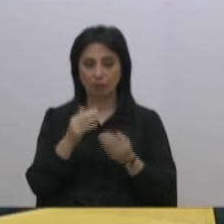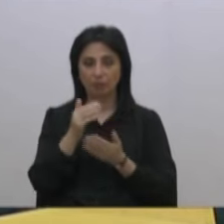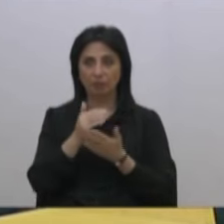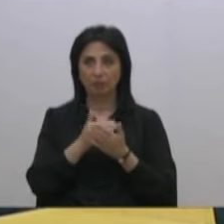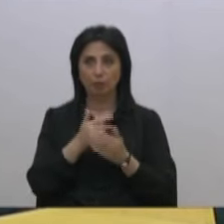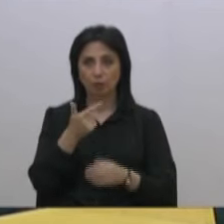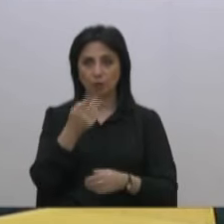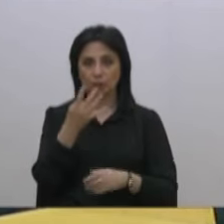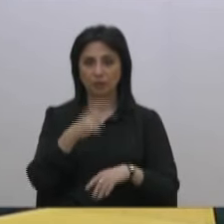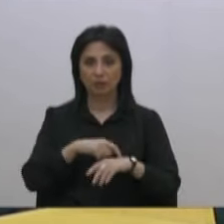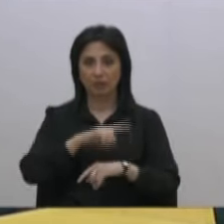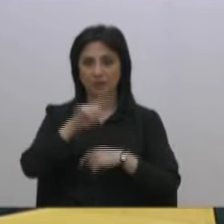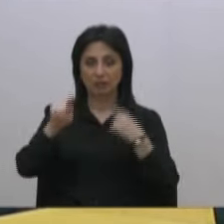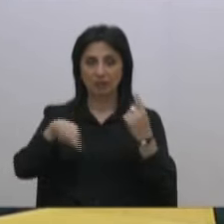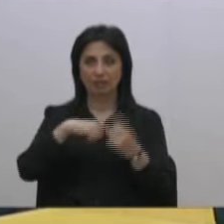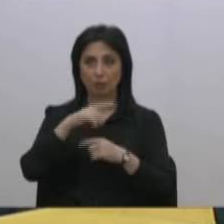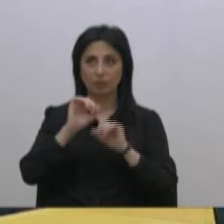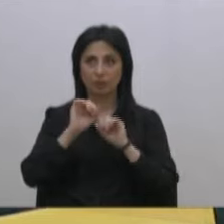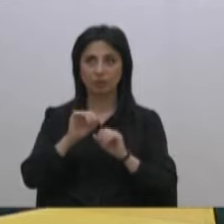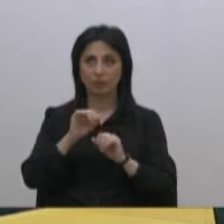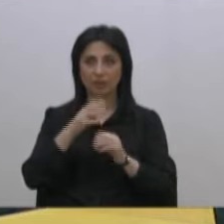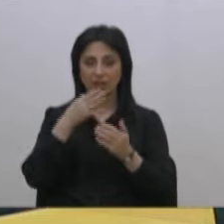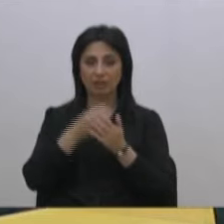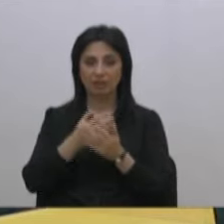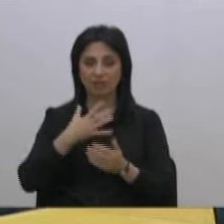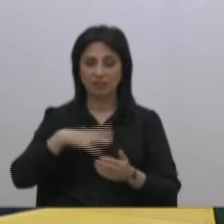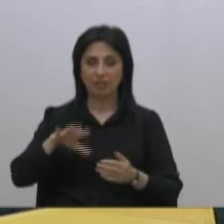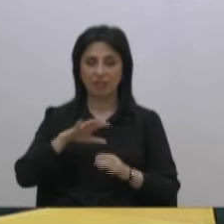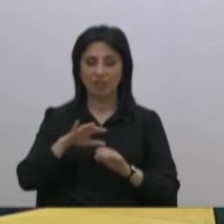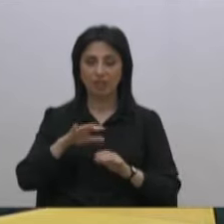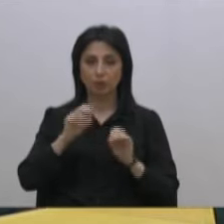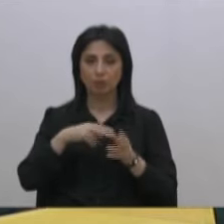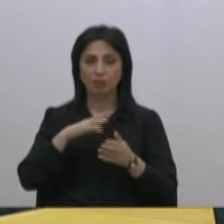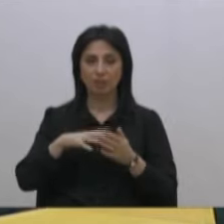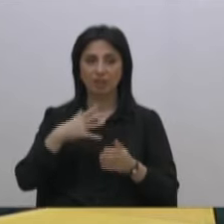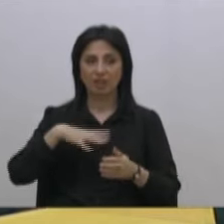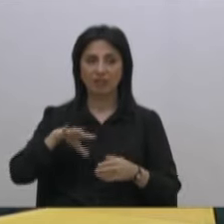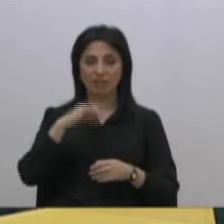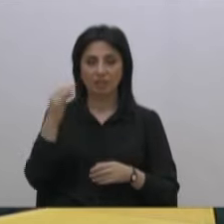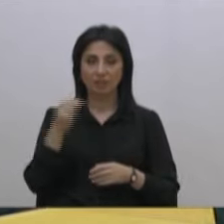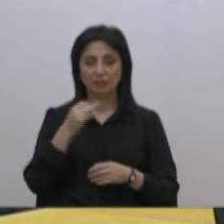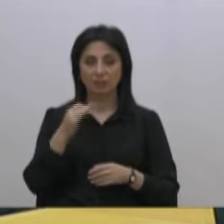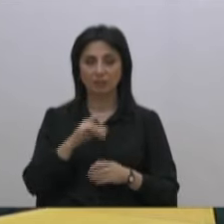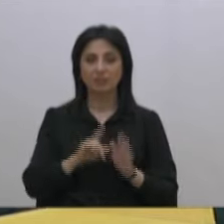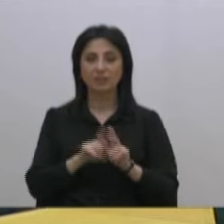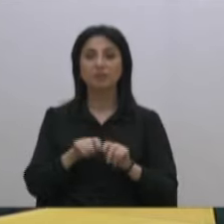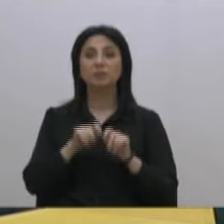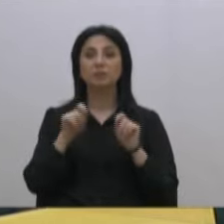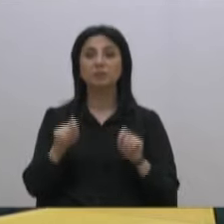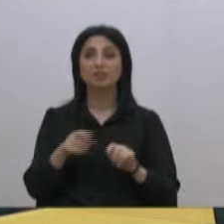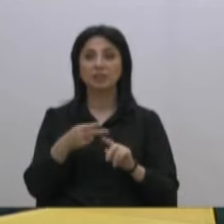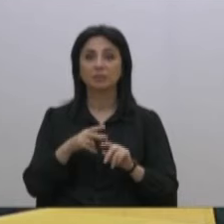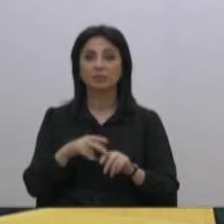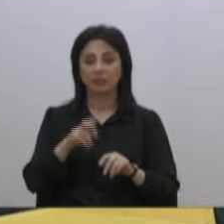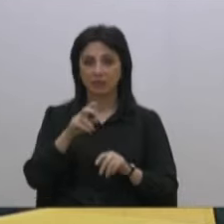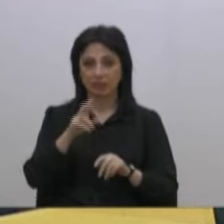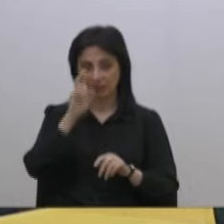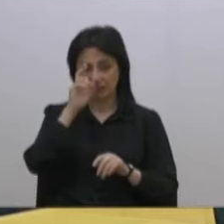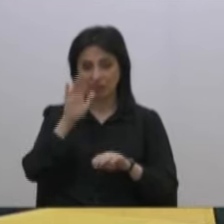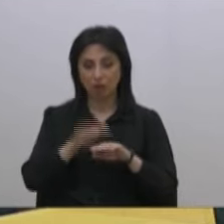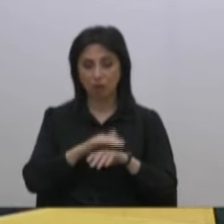რეჟიმში 24 საათის განმავლობაში, იცავს თავისი ქვეყნის უსაფრთხოებას, იცავს თავისი ქვეყნის ინტერესებს და ქმნის იმ საჯარო